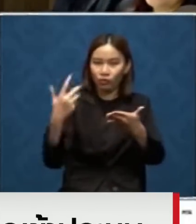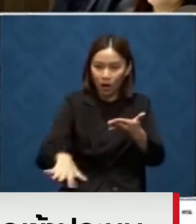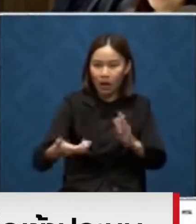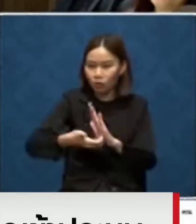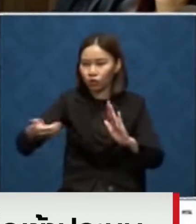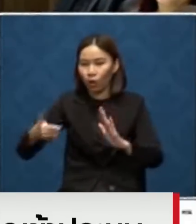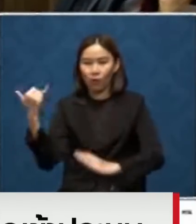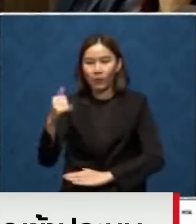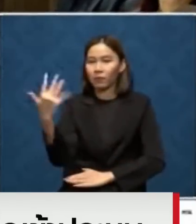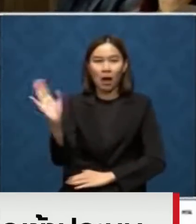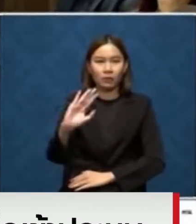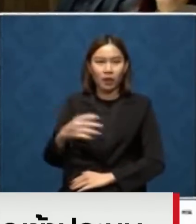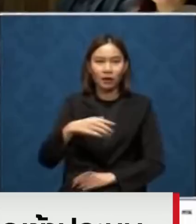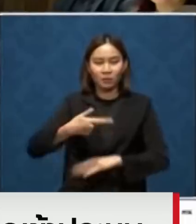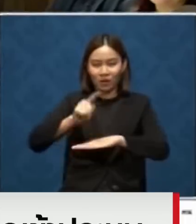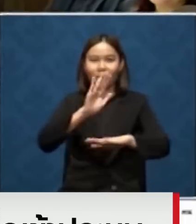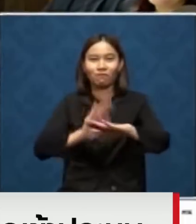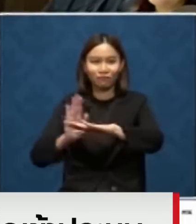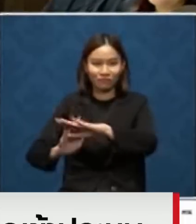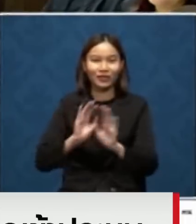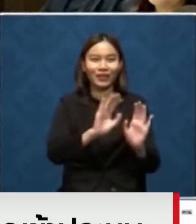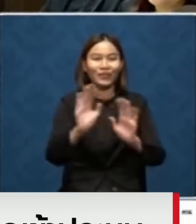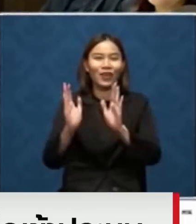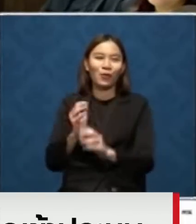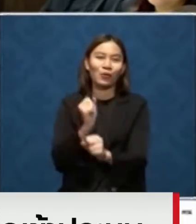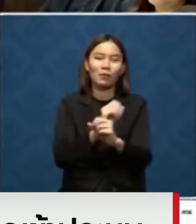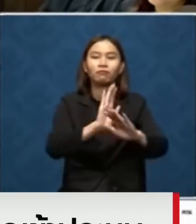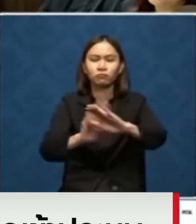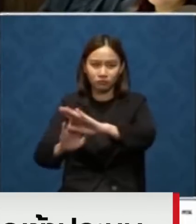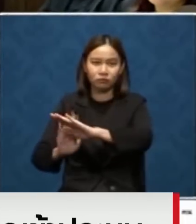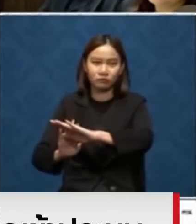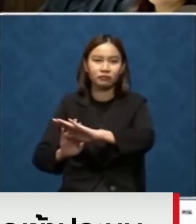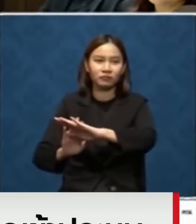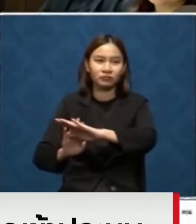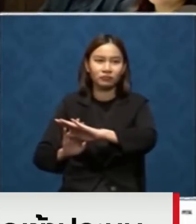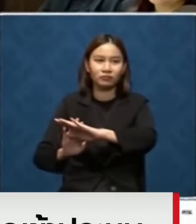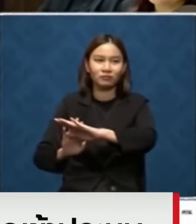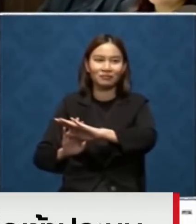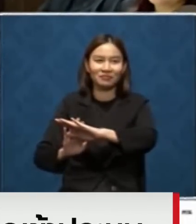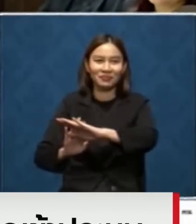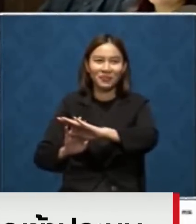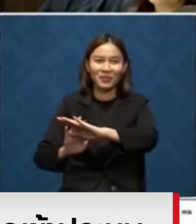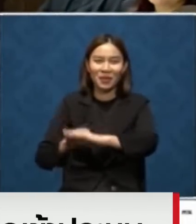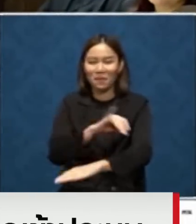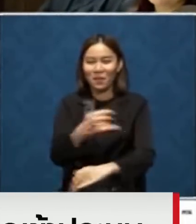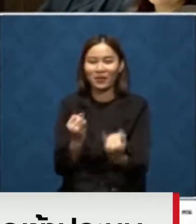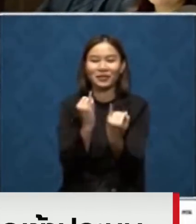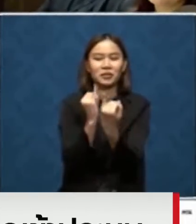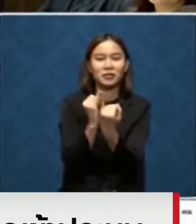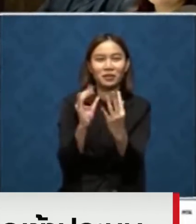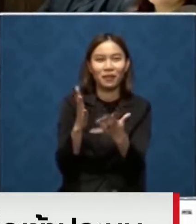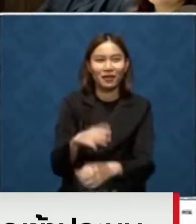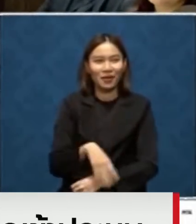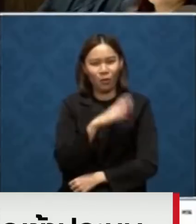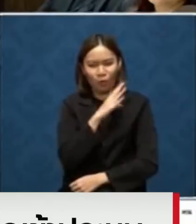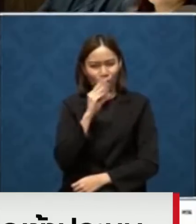มานั่งรออะไรกันก็บอกตรงๆเลยว่ารศวครับแล้วก็ทำท่าหันไปดูหน้าจอที่แสดงจำนวนสมาชิกที่